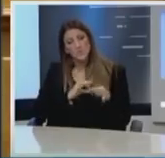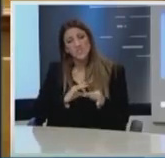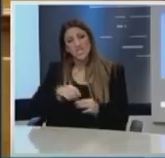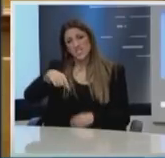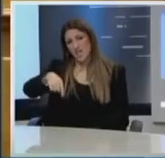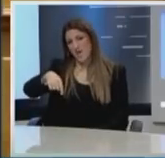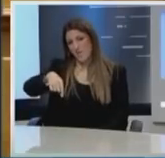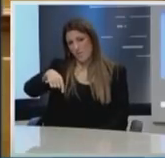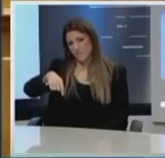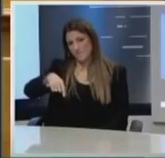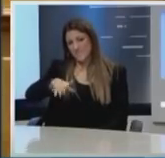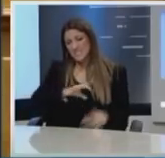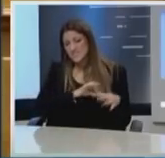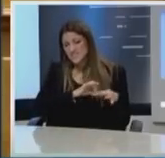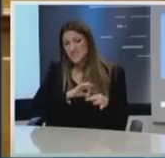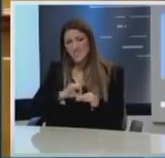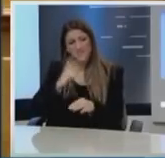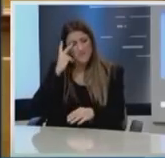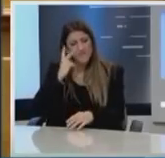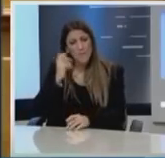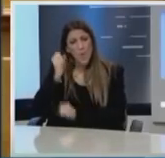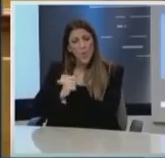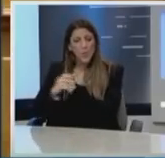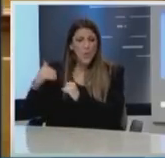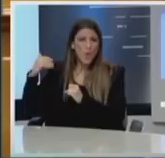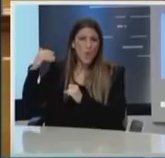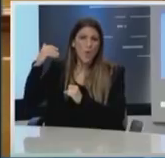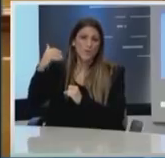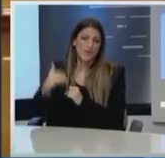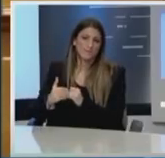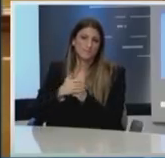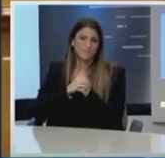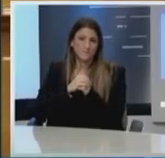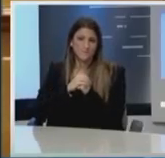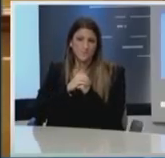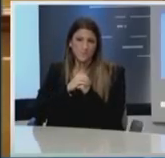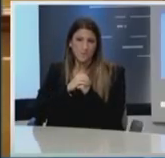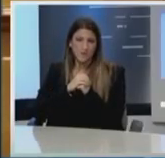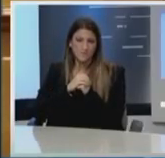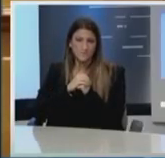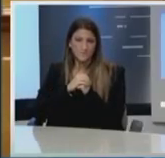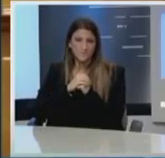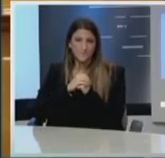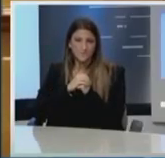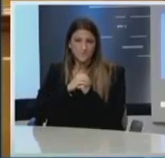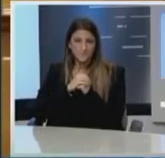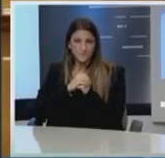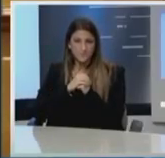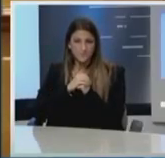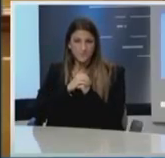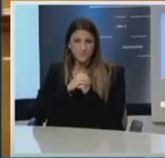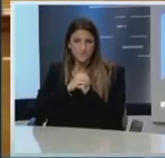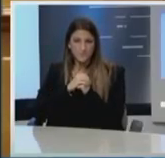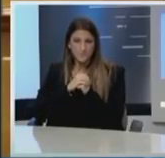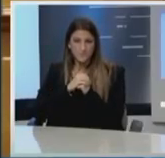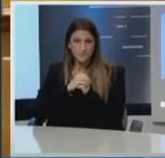συνεχίζεται για πολλά χρόνια. Εκλήθη κατηγορούμενος εγώ εδώ για την Εξεταστική